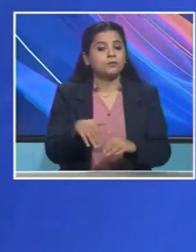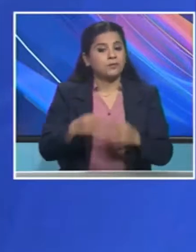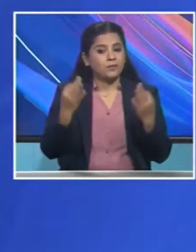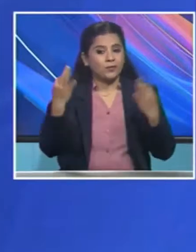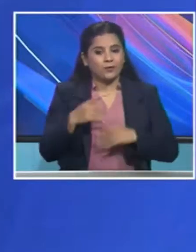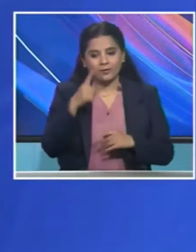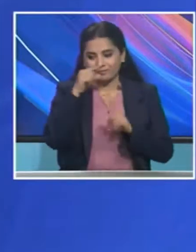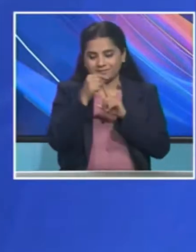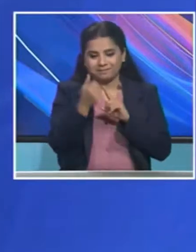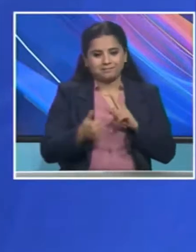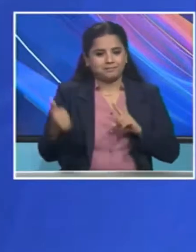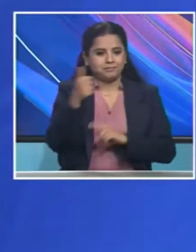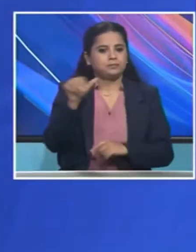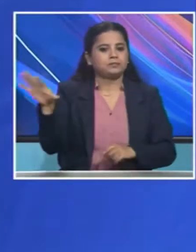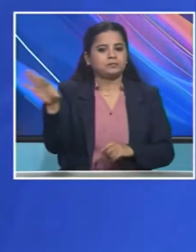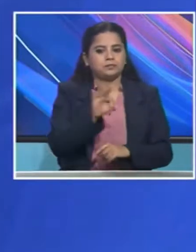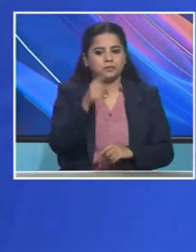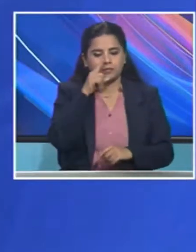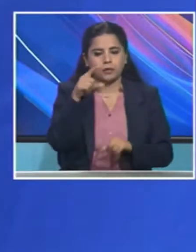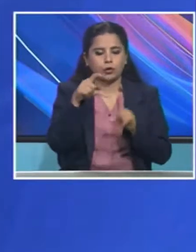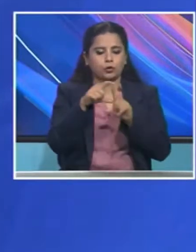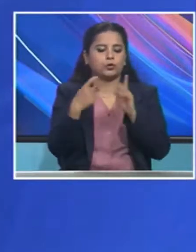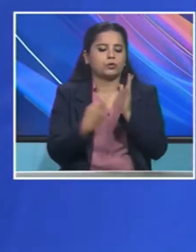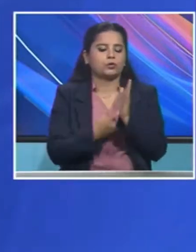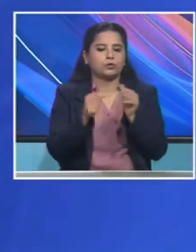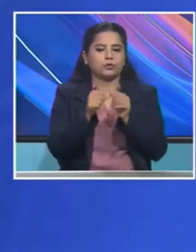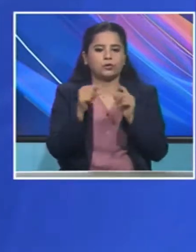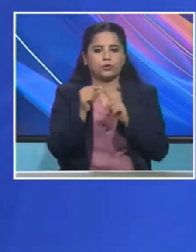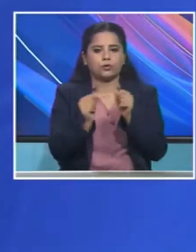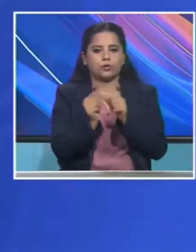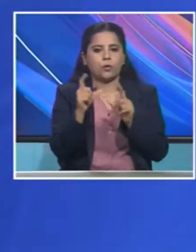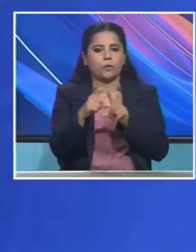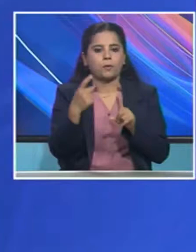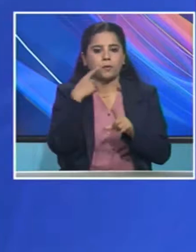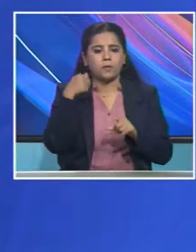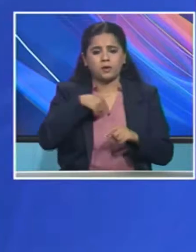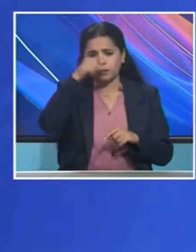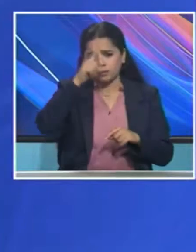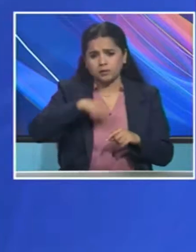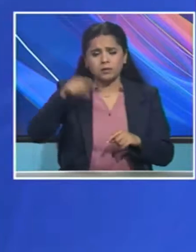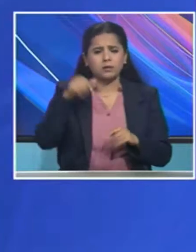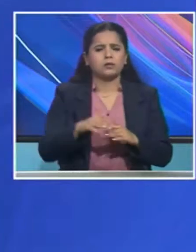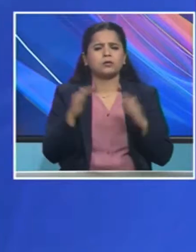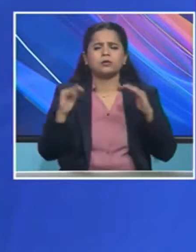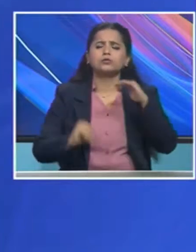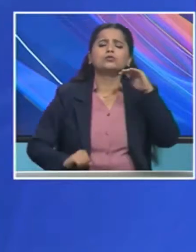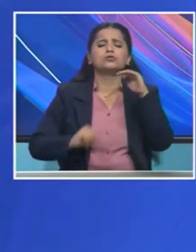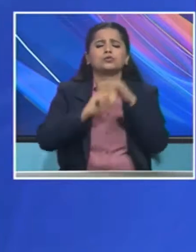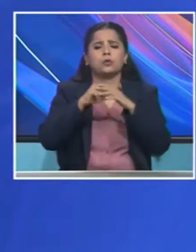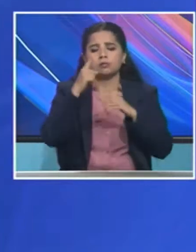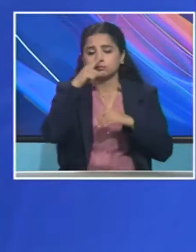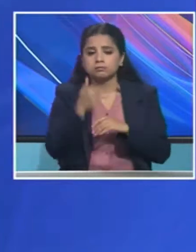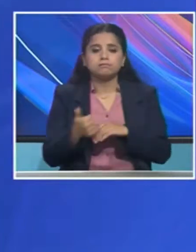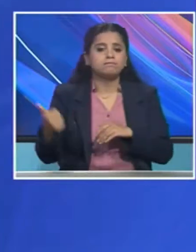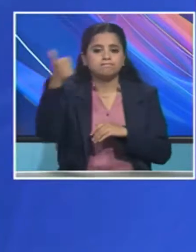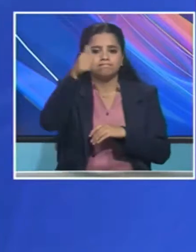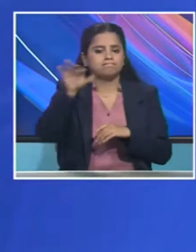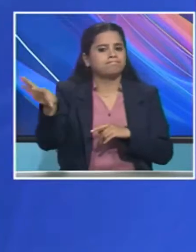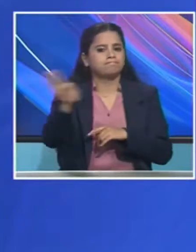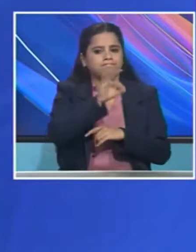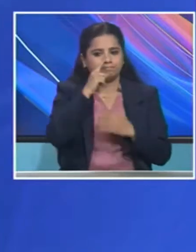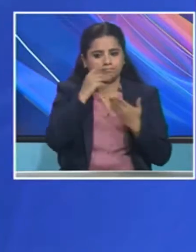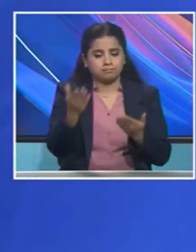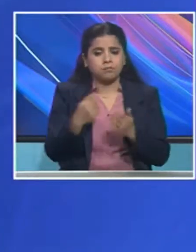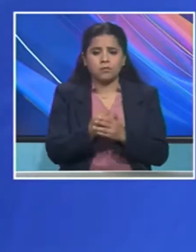नवनिर्वाचित राष्ट्रपति श्रीमती द्रौपदी मुर्मू देश के सर्वोच्च संवैधानिक पद तक पहुंची हैं। देश